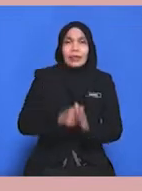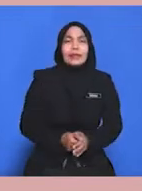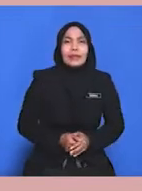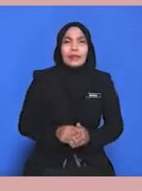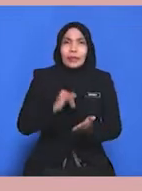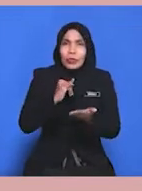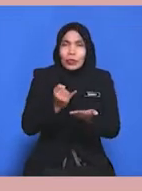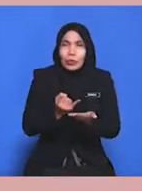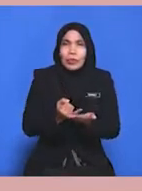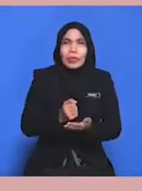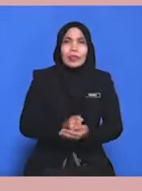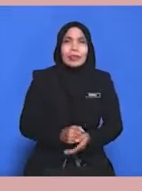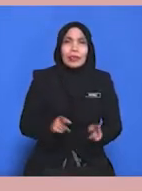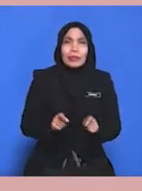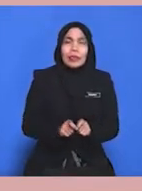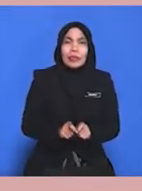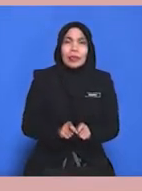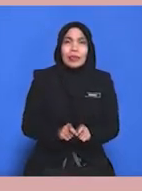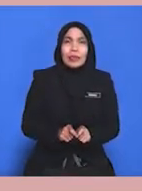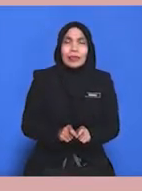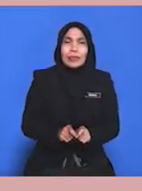seperti berikut.